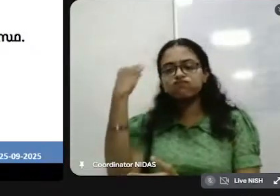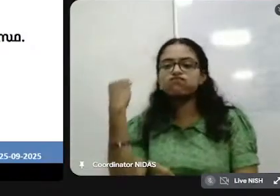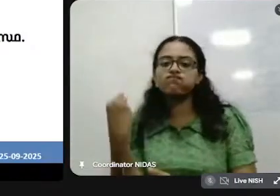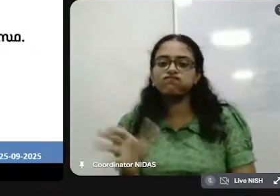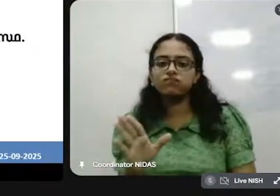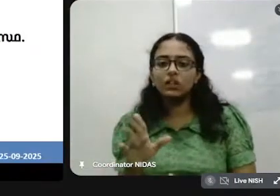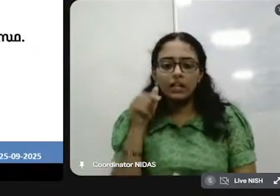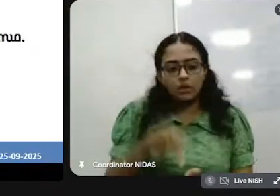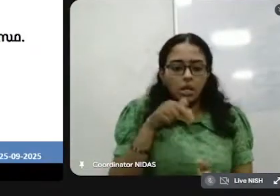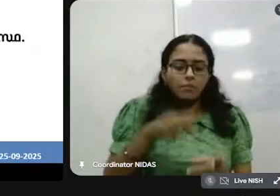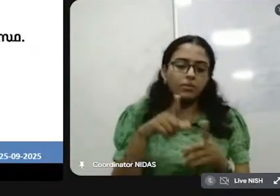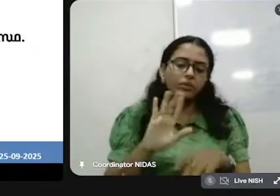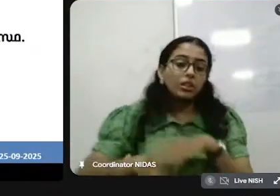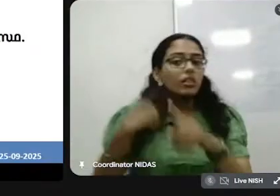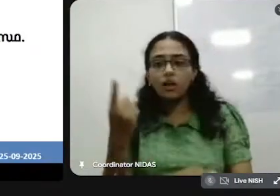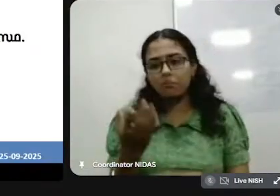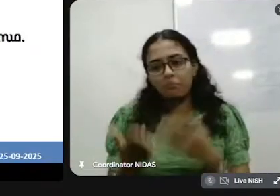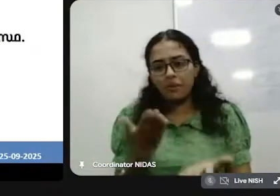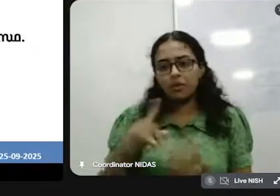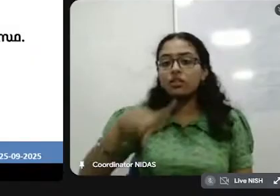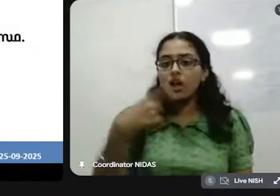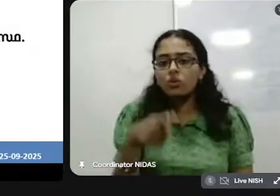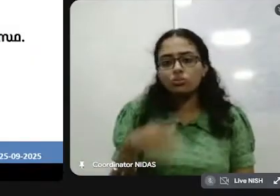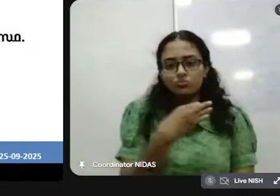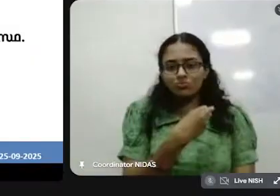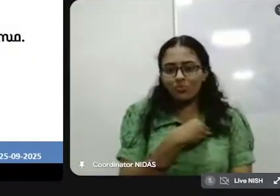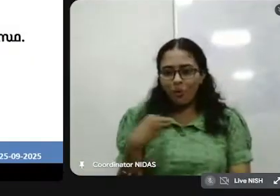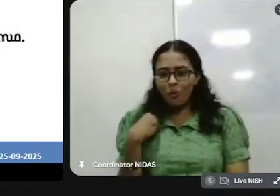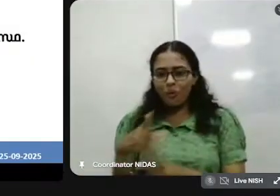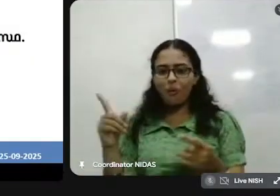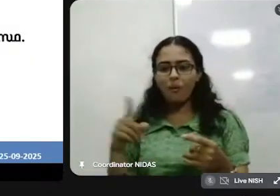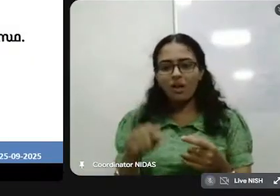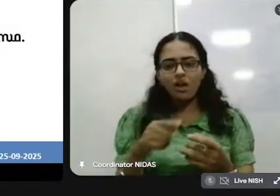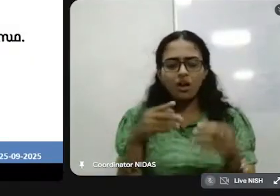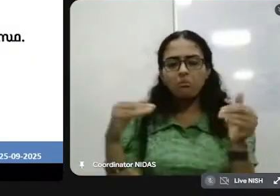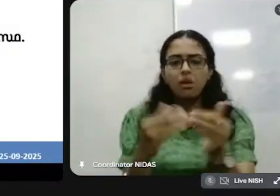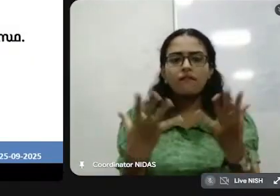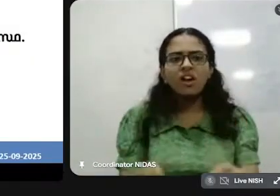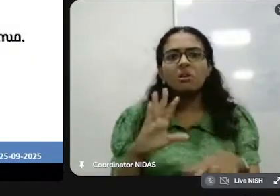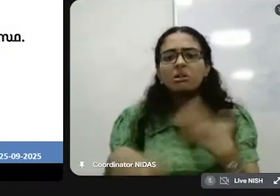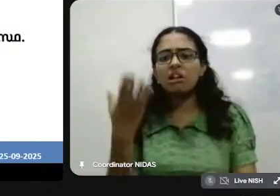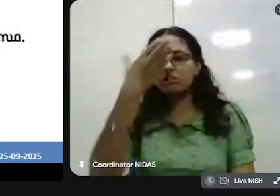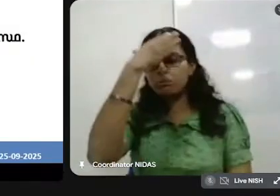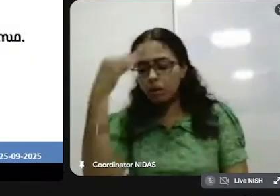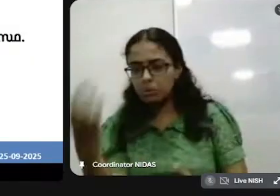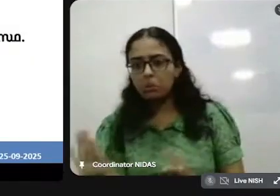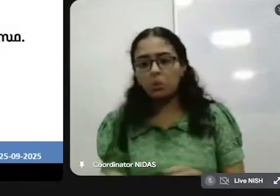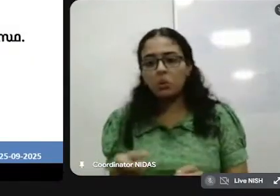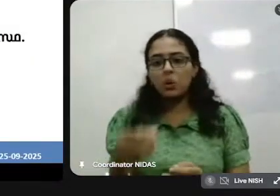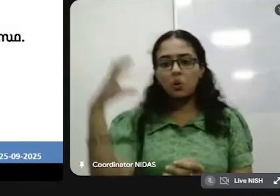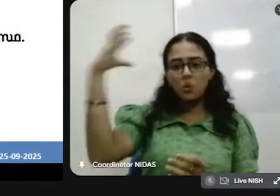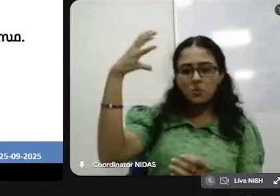ഉദാഹരണം, ഇപ്പൊ നാളെ ഒരു ഡോക്ടറിന്റെ അപ്പോയിന്റ്മെന്റ് ഉണ്ട്, അത് മറക്കുന്ന അവസ്ഥ. ഇനി ഉച്ചയ്ക്ക് എനിക്ക് മരുന്ന് കഴിക്കണം, അത് മറന്നു പോകുന്ന അവസ്ഥ.